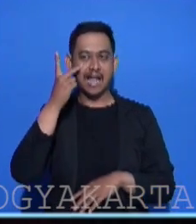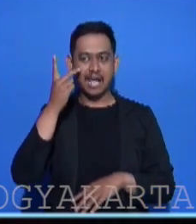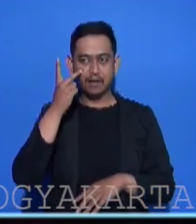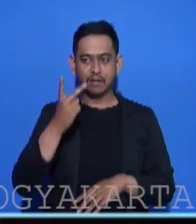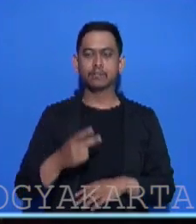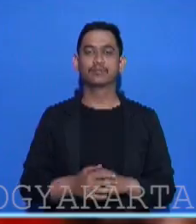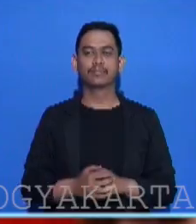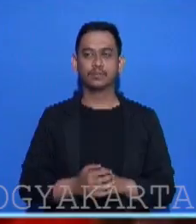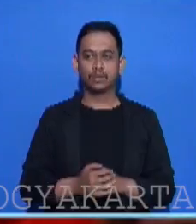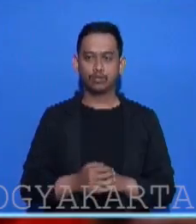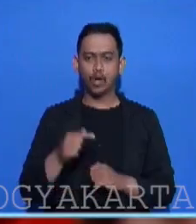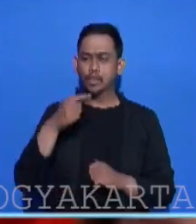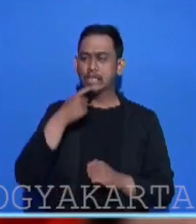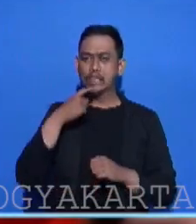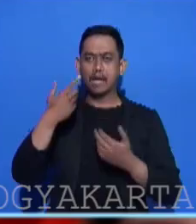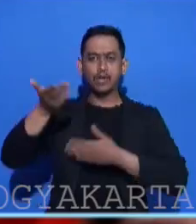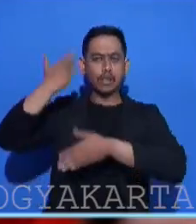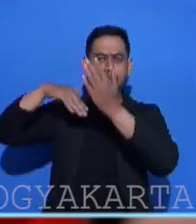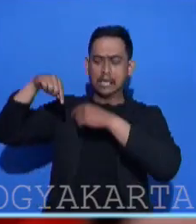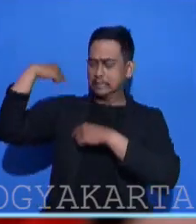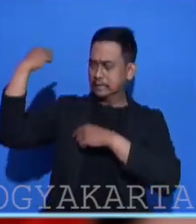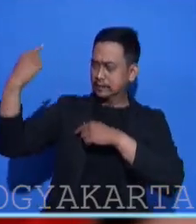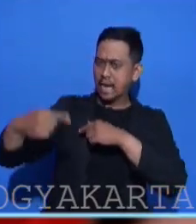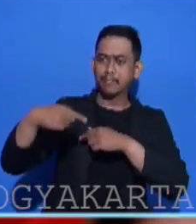nenek moyang kita punya. Gitu.